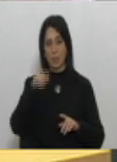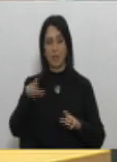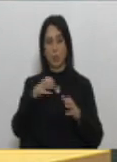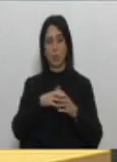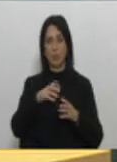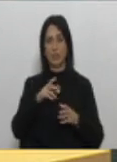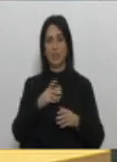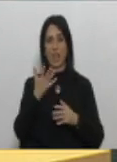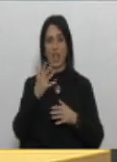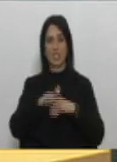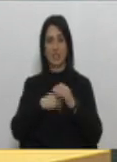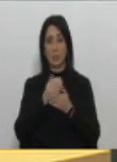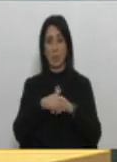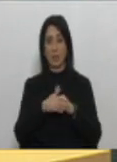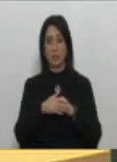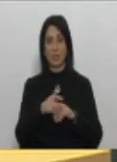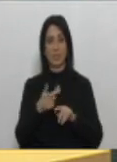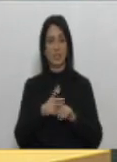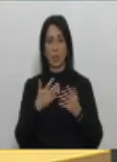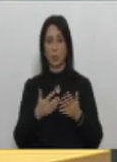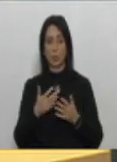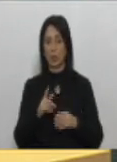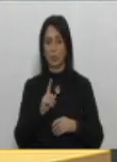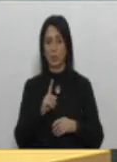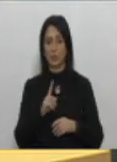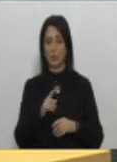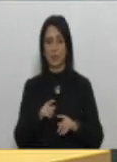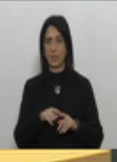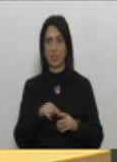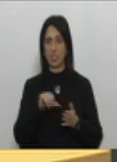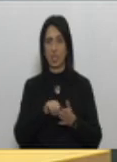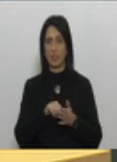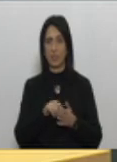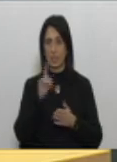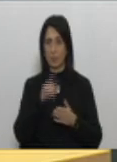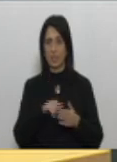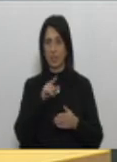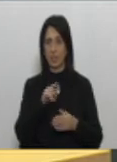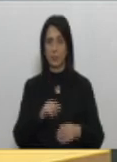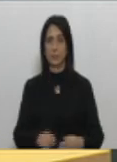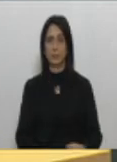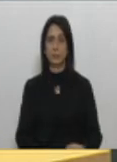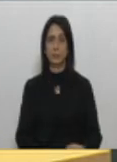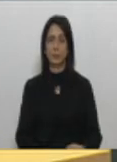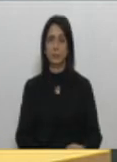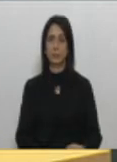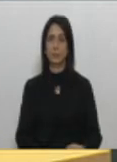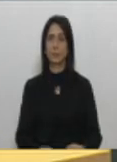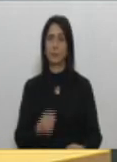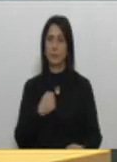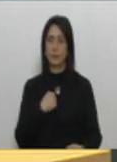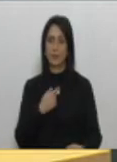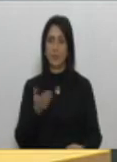და ხელს ვიბანთ, ძალიან უხერხულია და ძალიან უხერხულ მდგომარეობაში ჩაგაყენებთ, გამერწმუნეთ თქვენ. ამიტომ მე